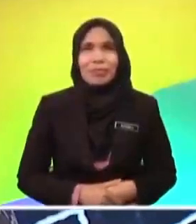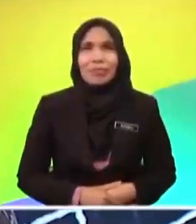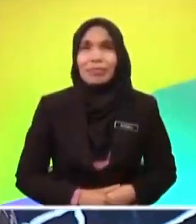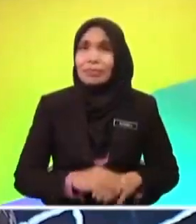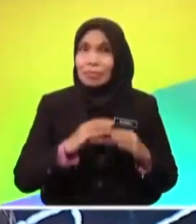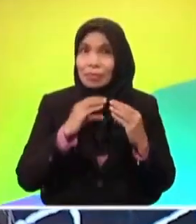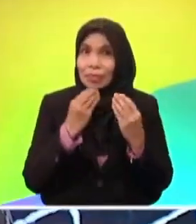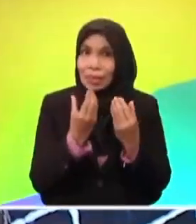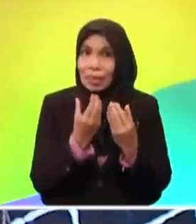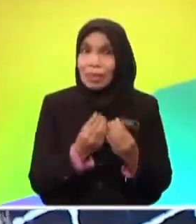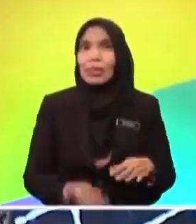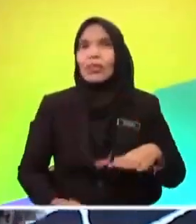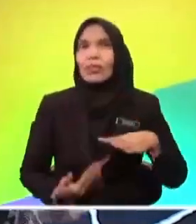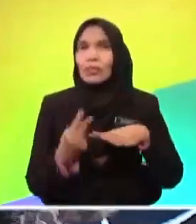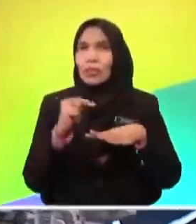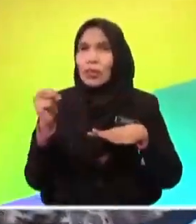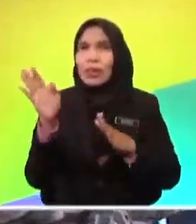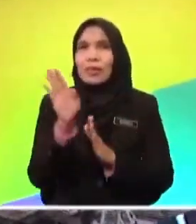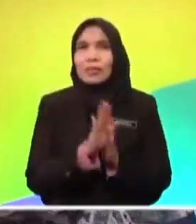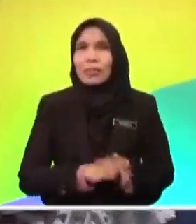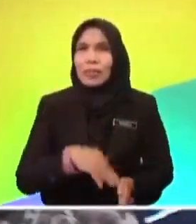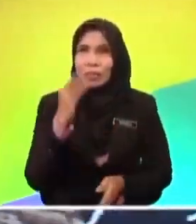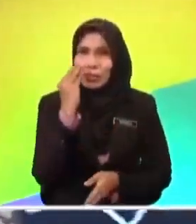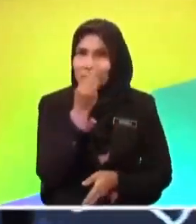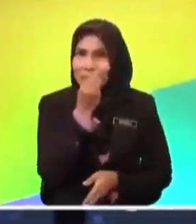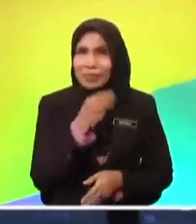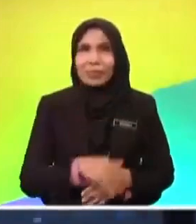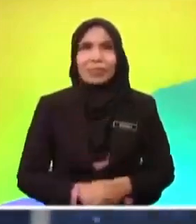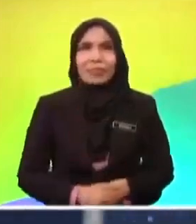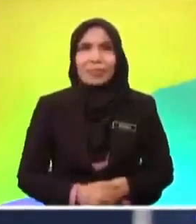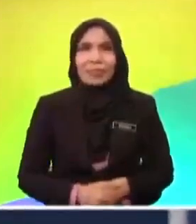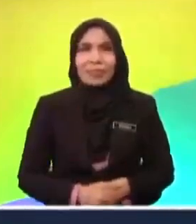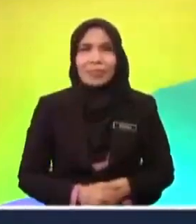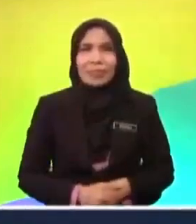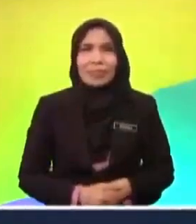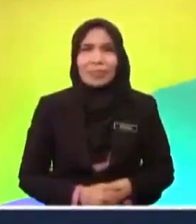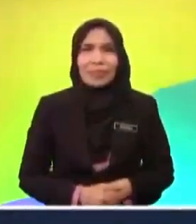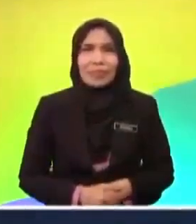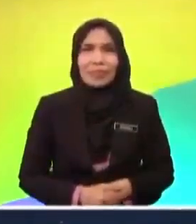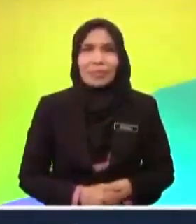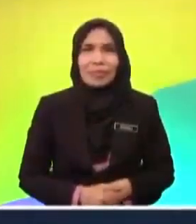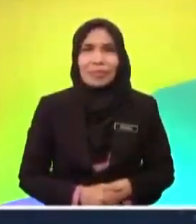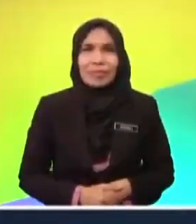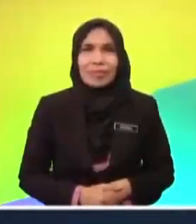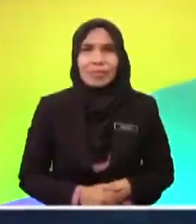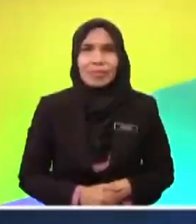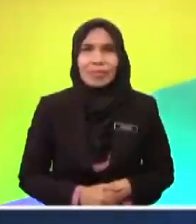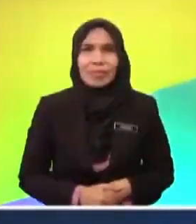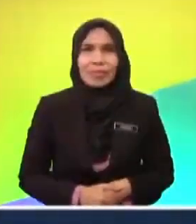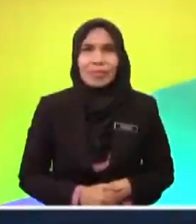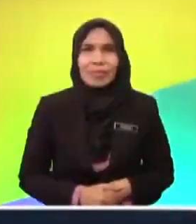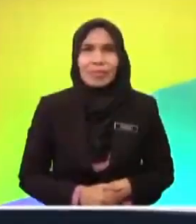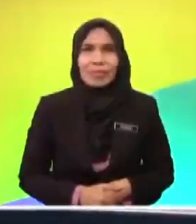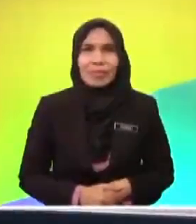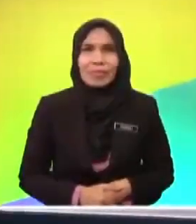cikgu. Pandai Kak Rina. Jadi saya tampal ya. Silakan Kak Rina. Baik. 5 markah